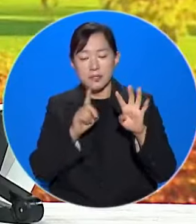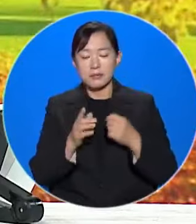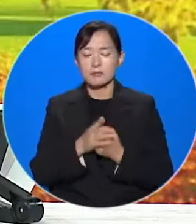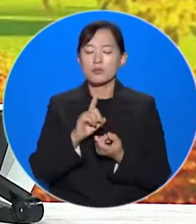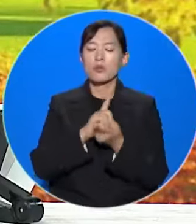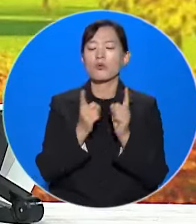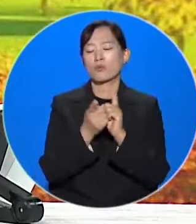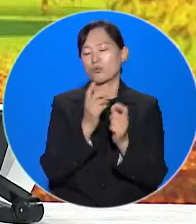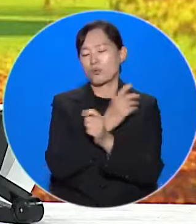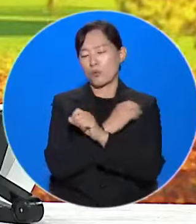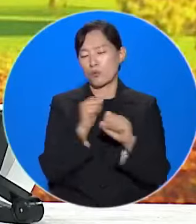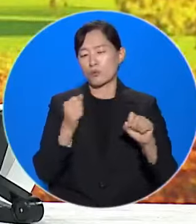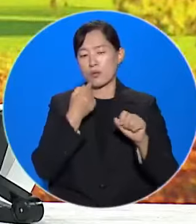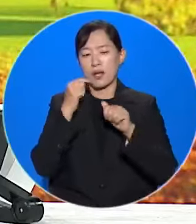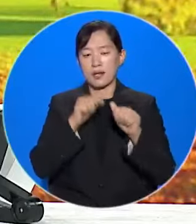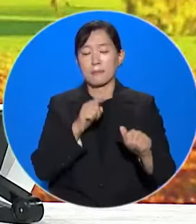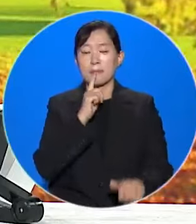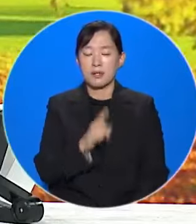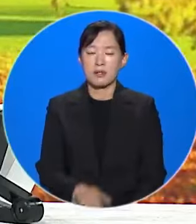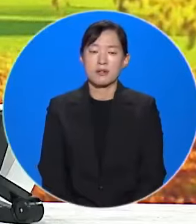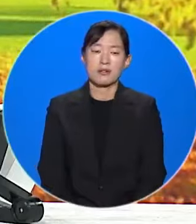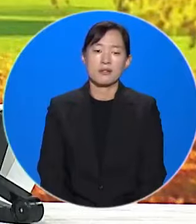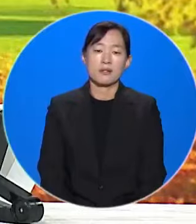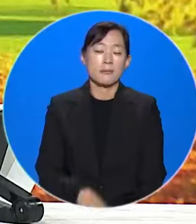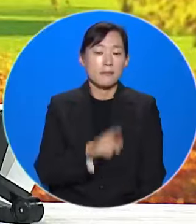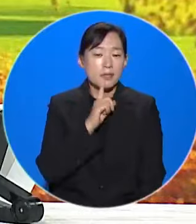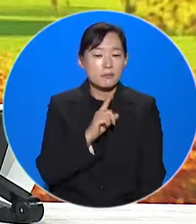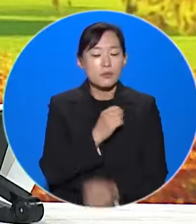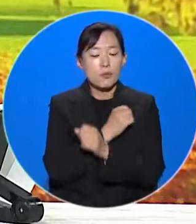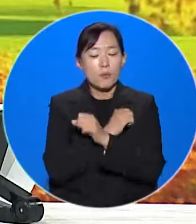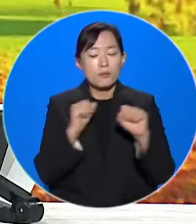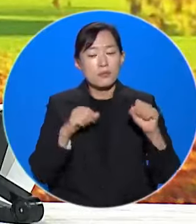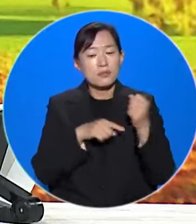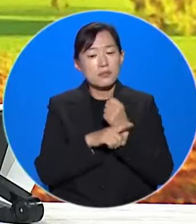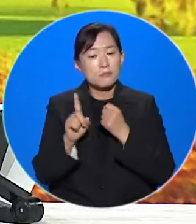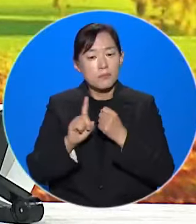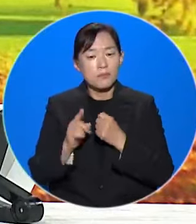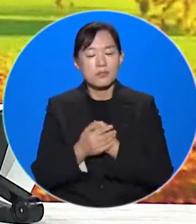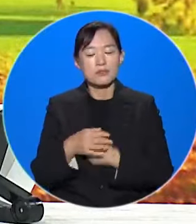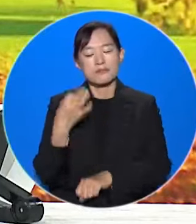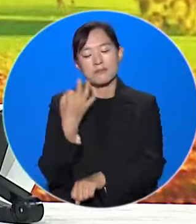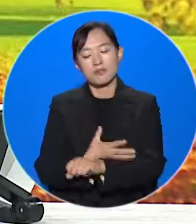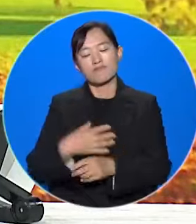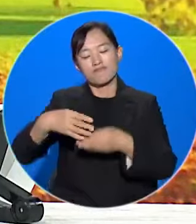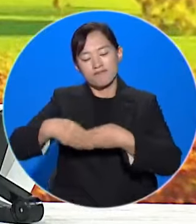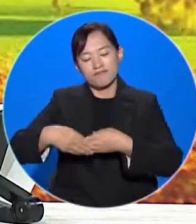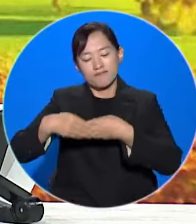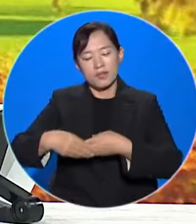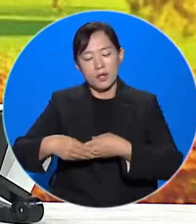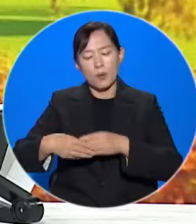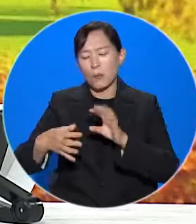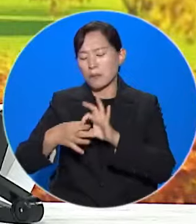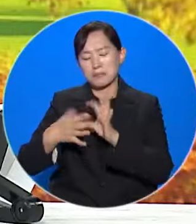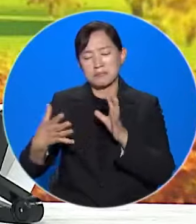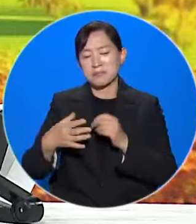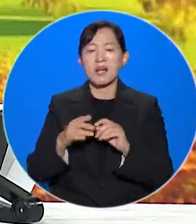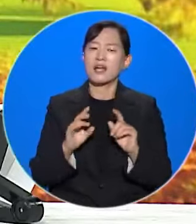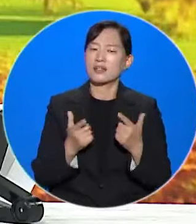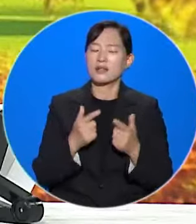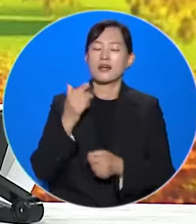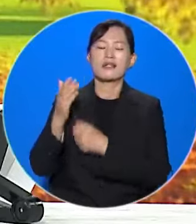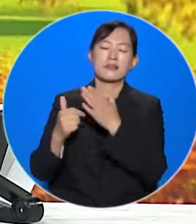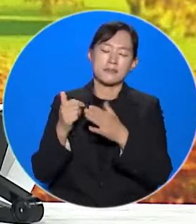서로 용서하라고 말씀합니다. 이 말씀에서 용서는 단순한 화해나 무관심이 아니라